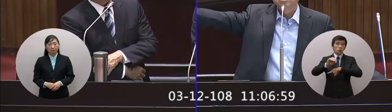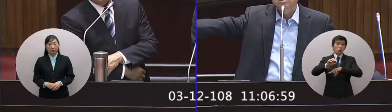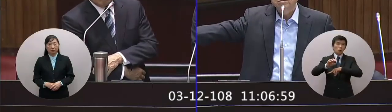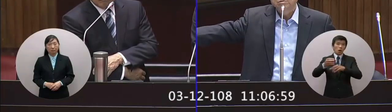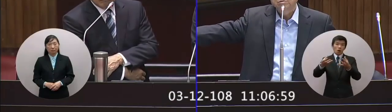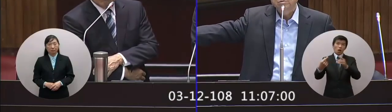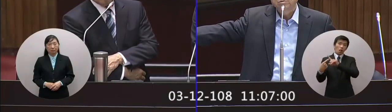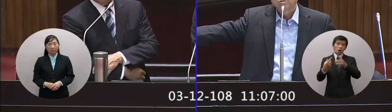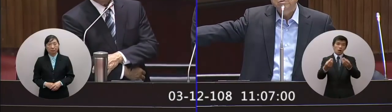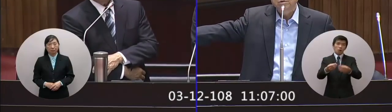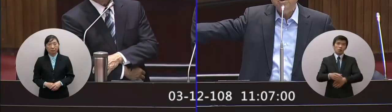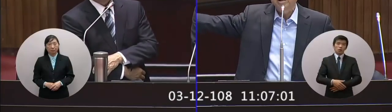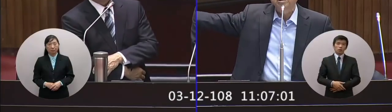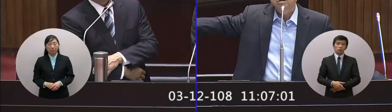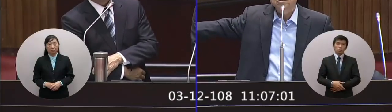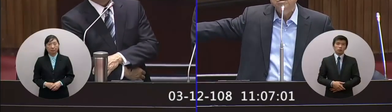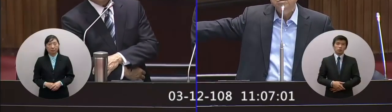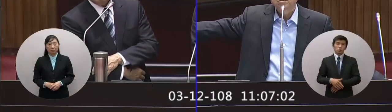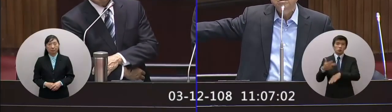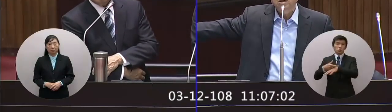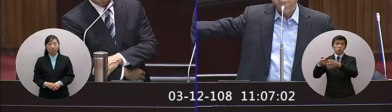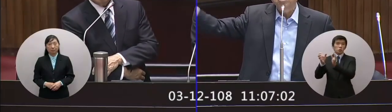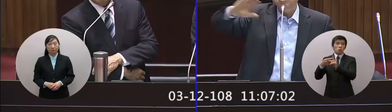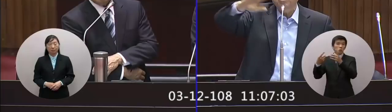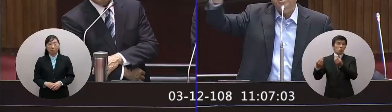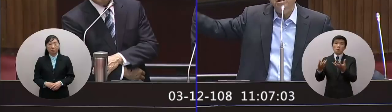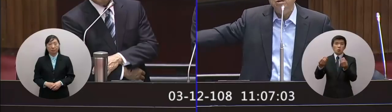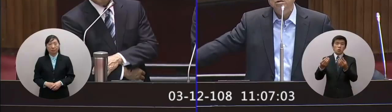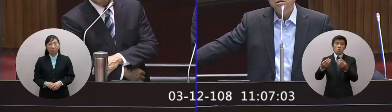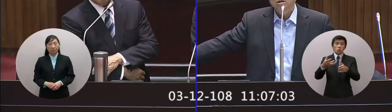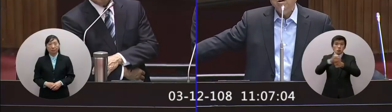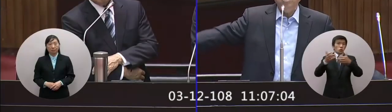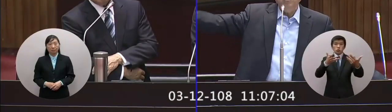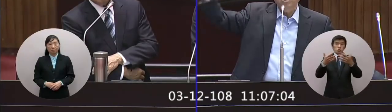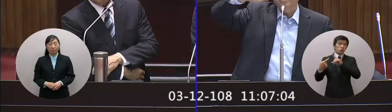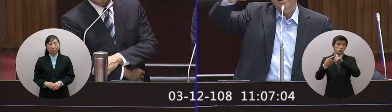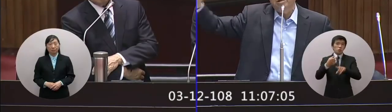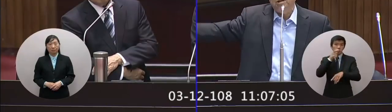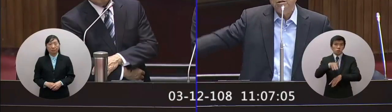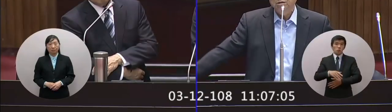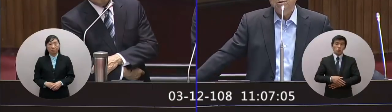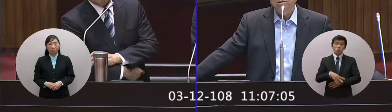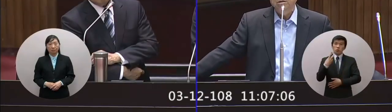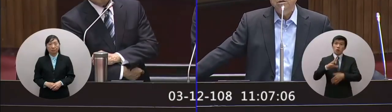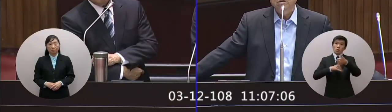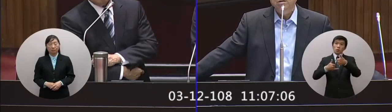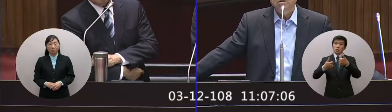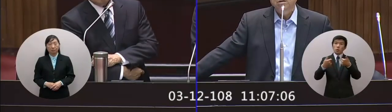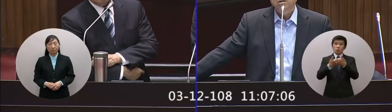没有， 不要列席，总质询都不要列席，委员会不要列席，